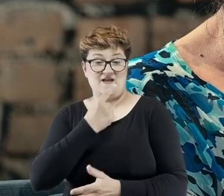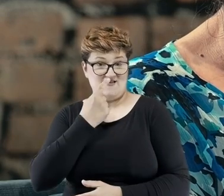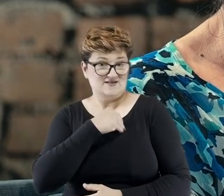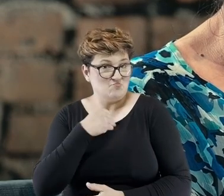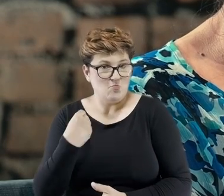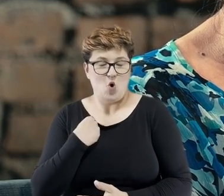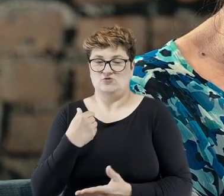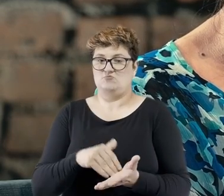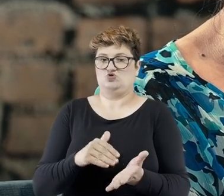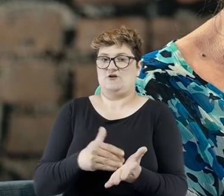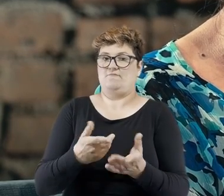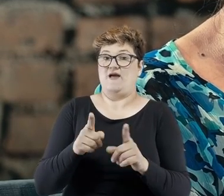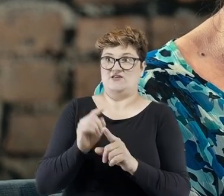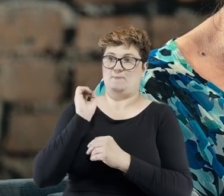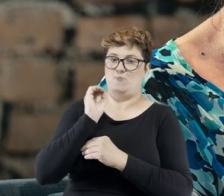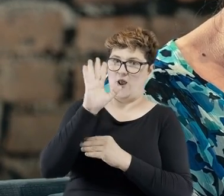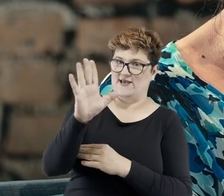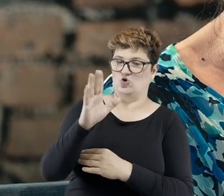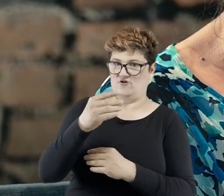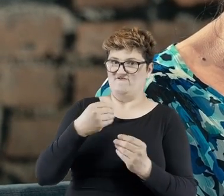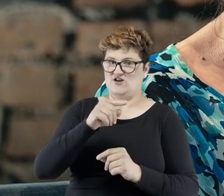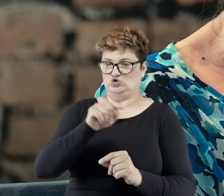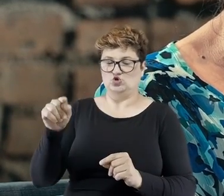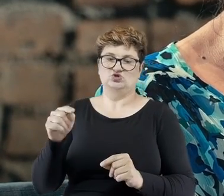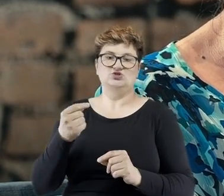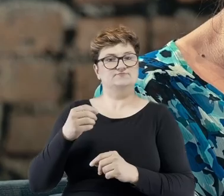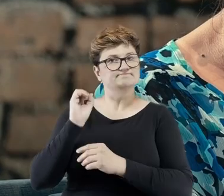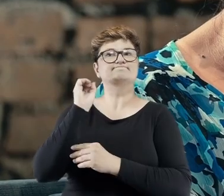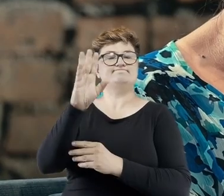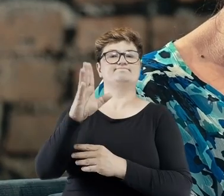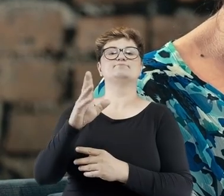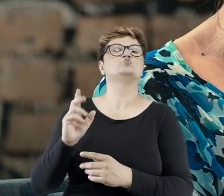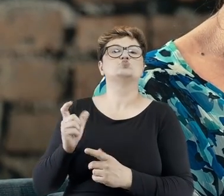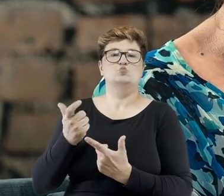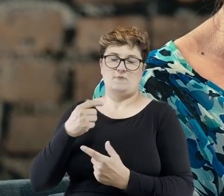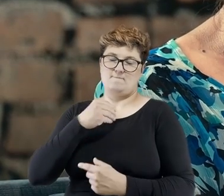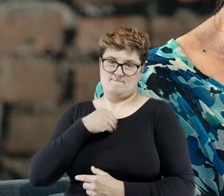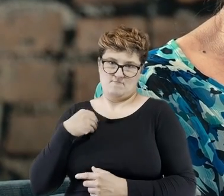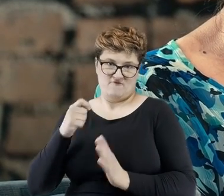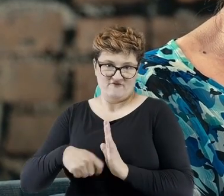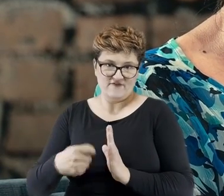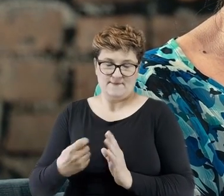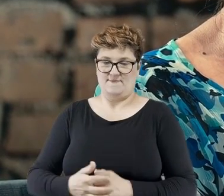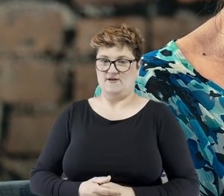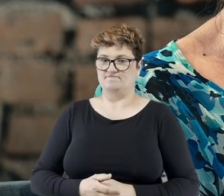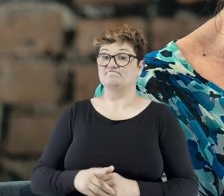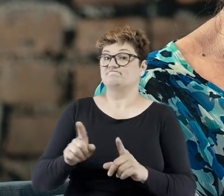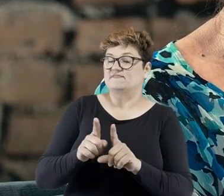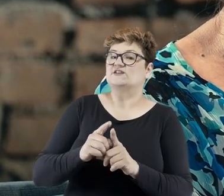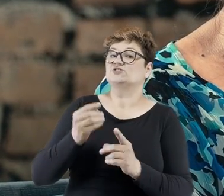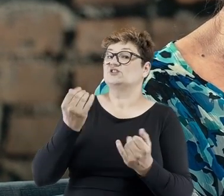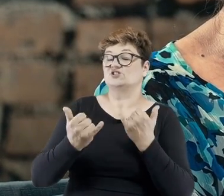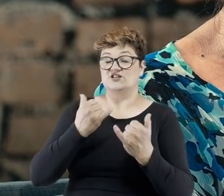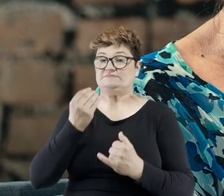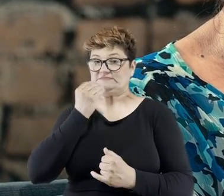czasopisma. W większości świetlic były też projektory, gdzie można było wyświetlać polskie filmy. W lepiej wyposażonych świetlicach